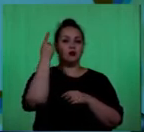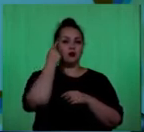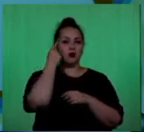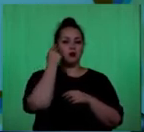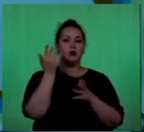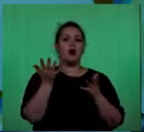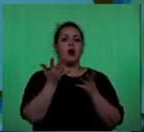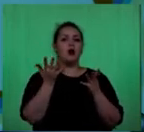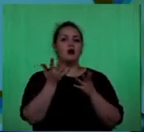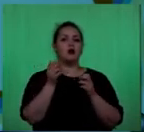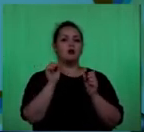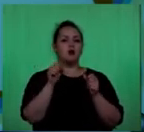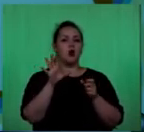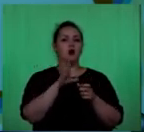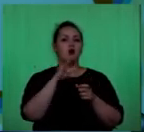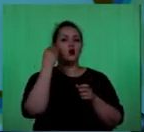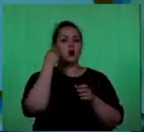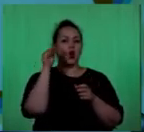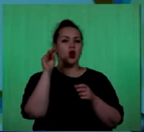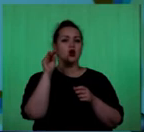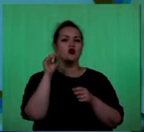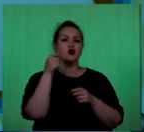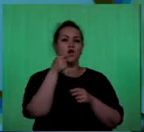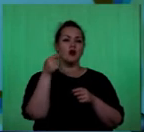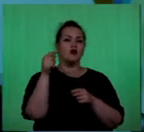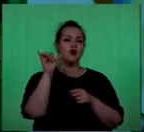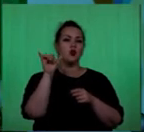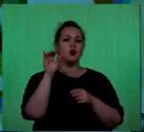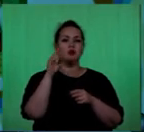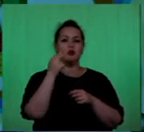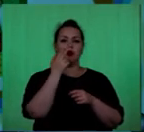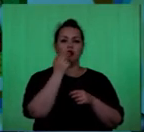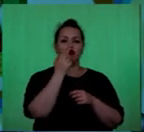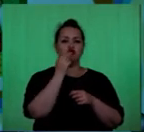какие могут быть отрицательные качества у нашего малыша